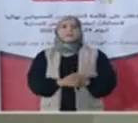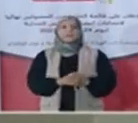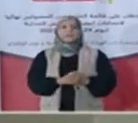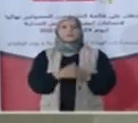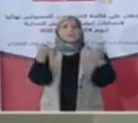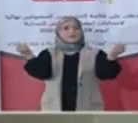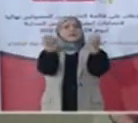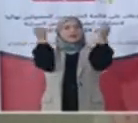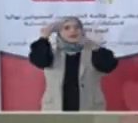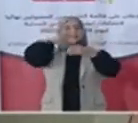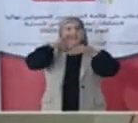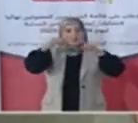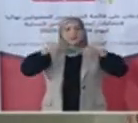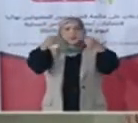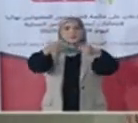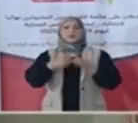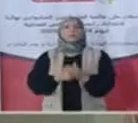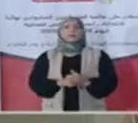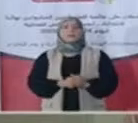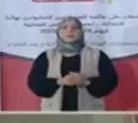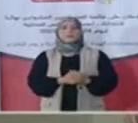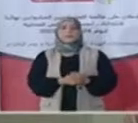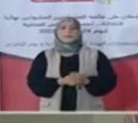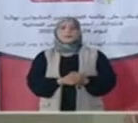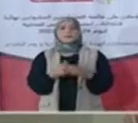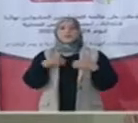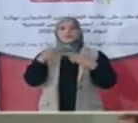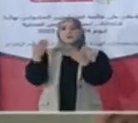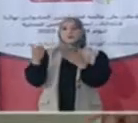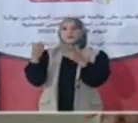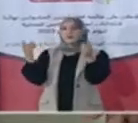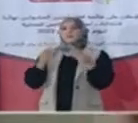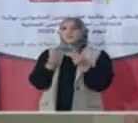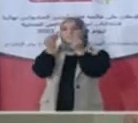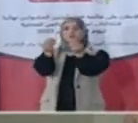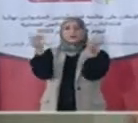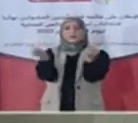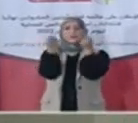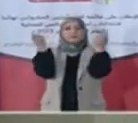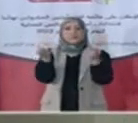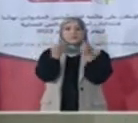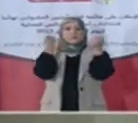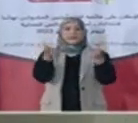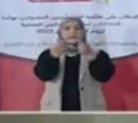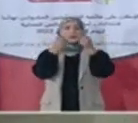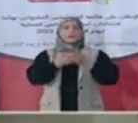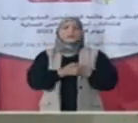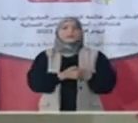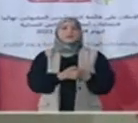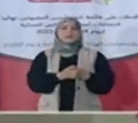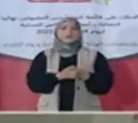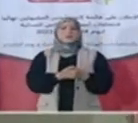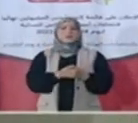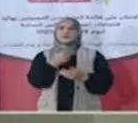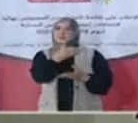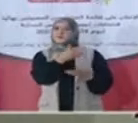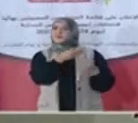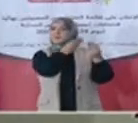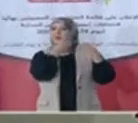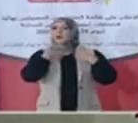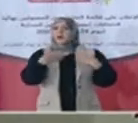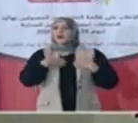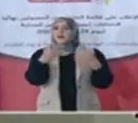في الحملة الانتخابية، واللي هم تلقاوا تكوين يعني من طرف أعضاء مجلس